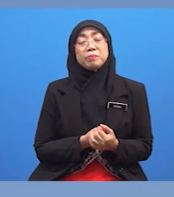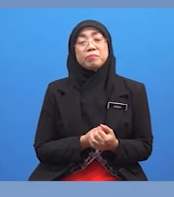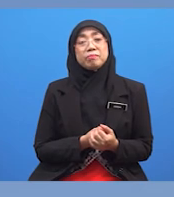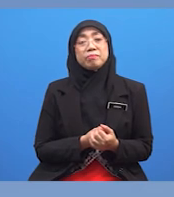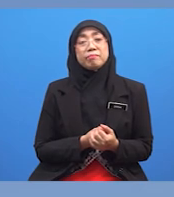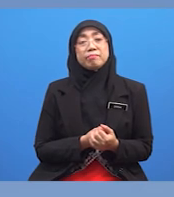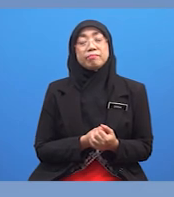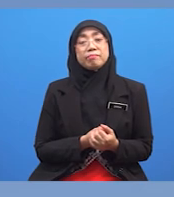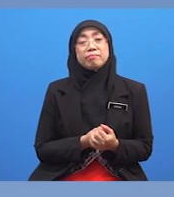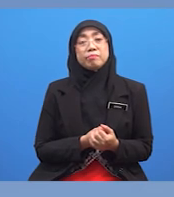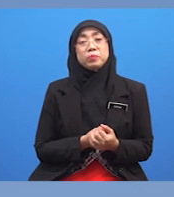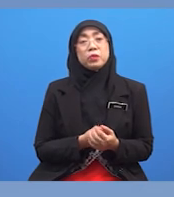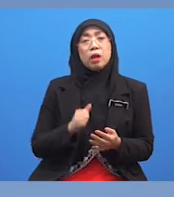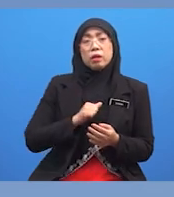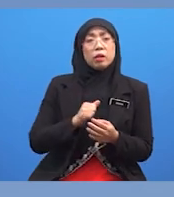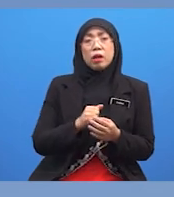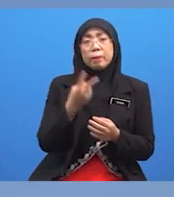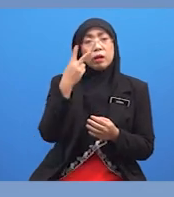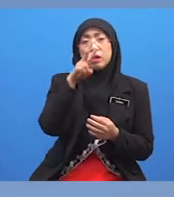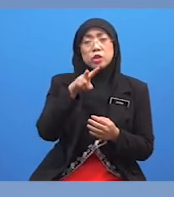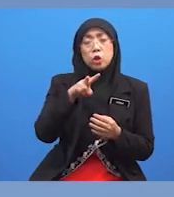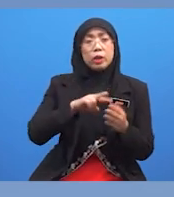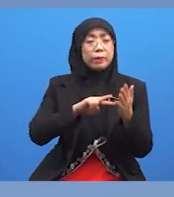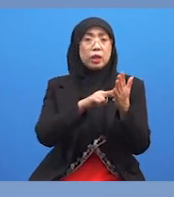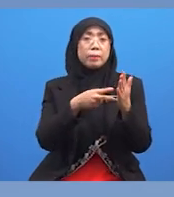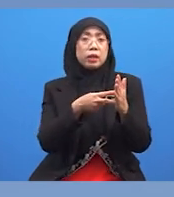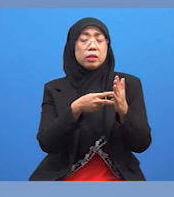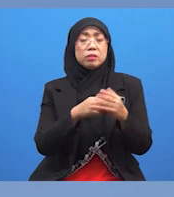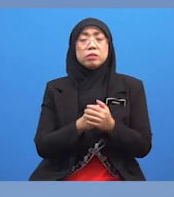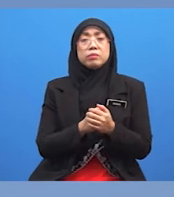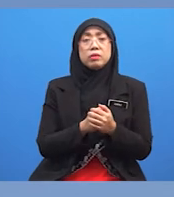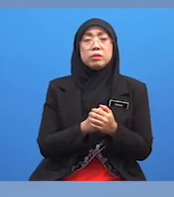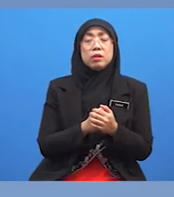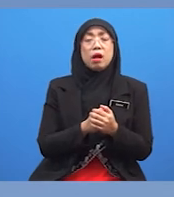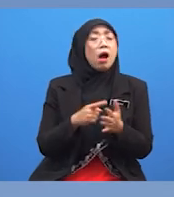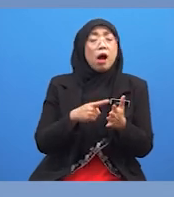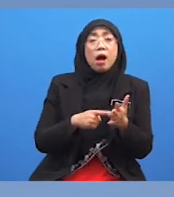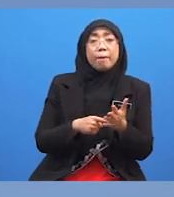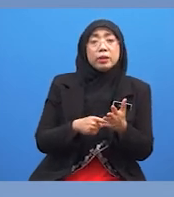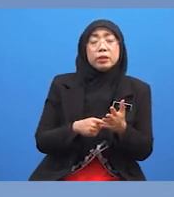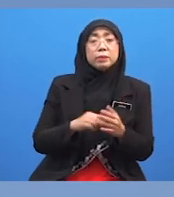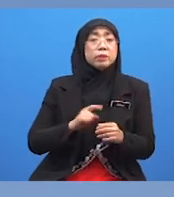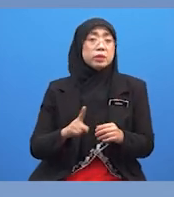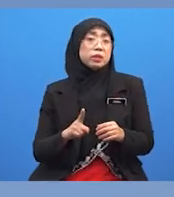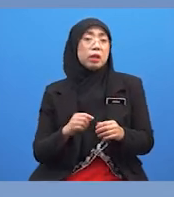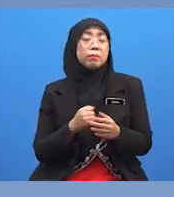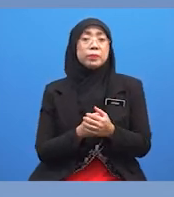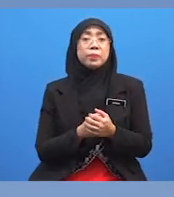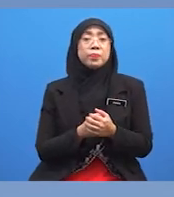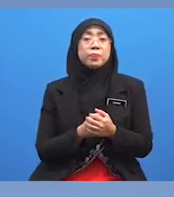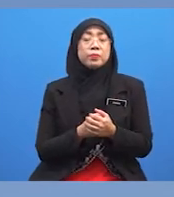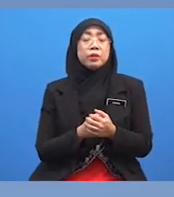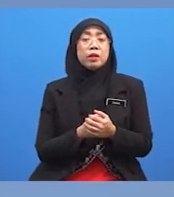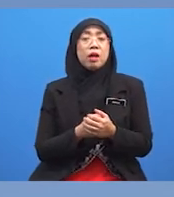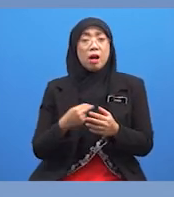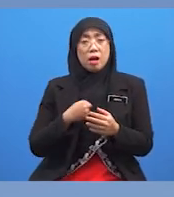Baiklah, keagamaan merujuk kepada perihal agama, perihal yang berkaitan dengan agama sama ada berbentuk